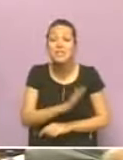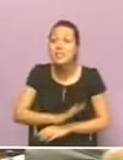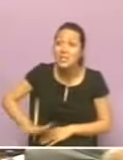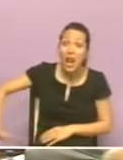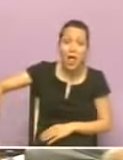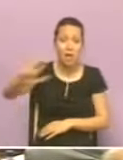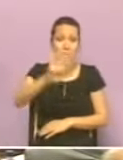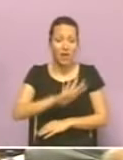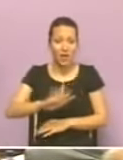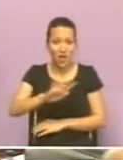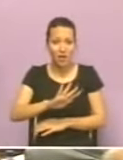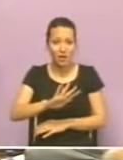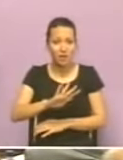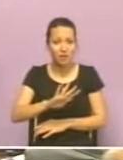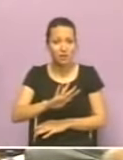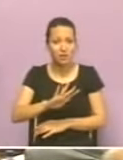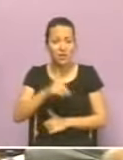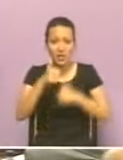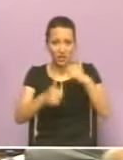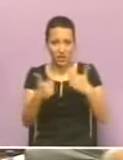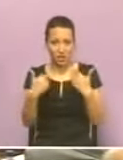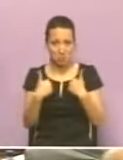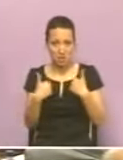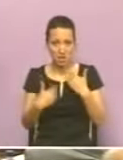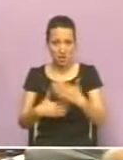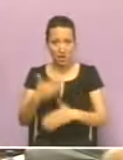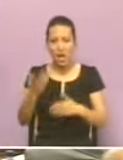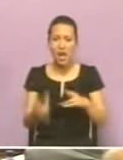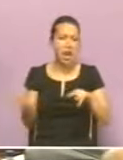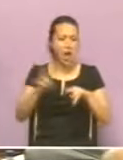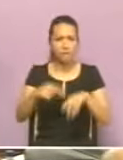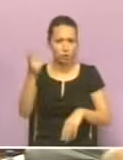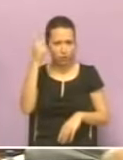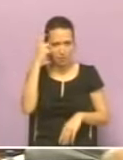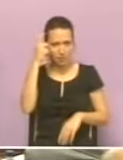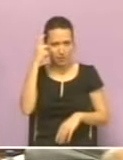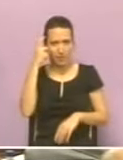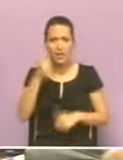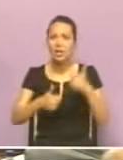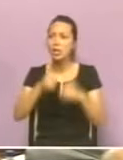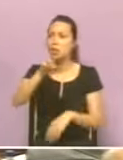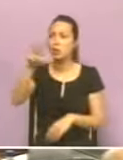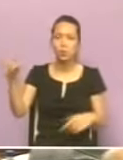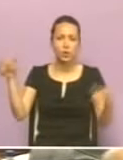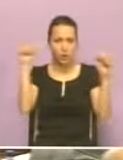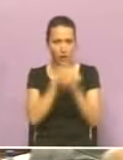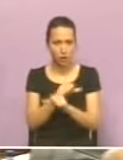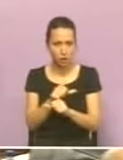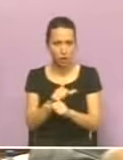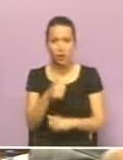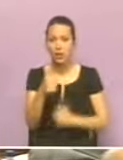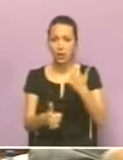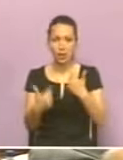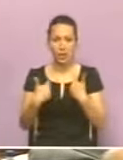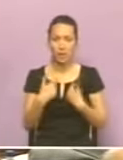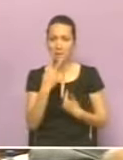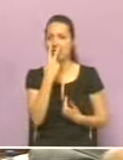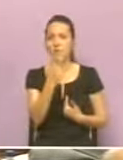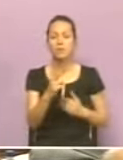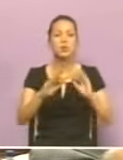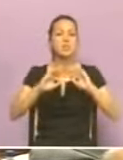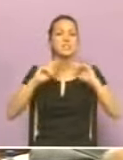Balkanu. Dakle, ili smo mi kao grad najpametniji, ili svi ostali greše. Ili mi vidimo da je